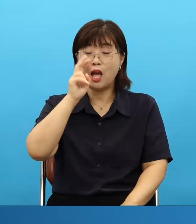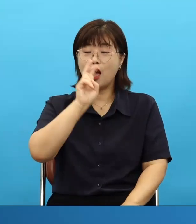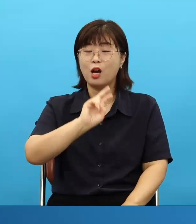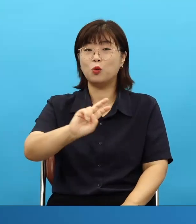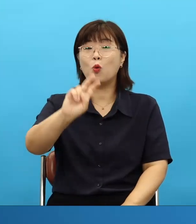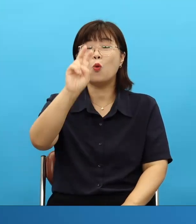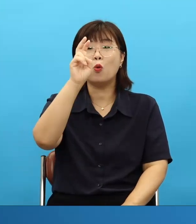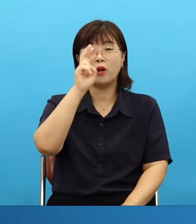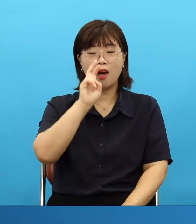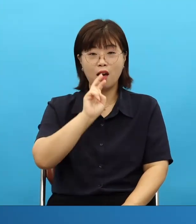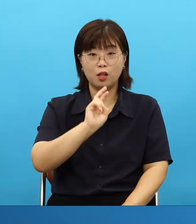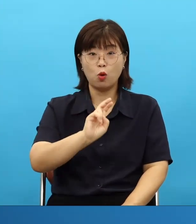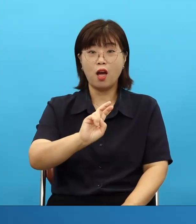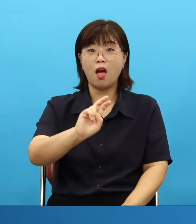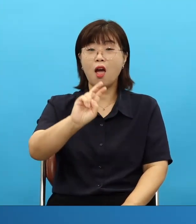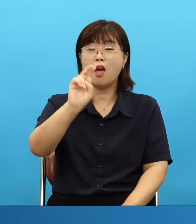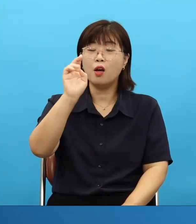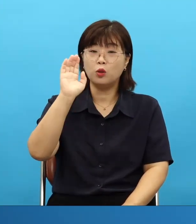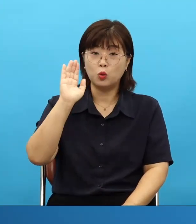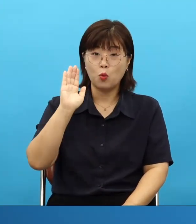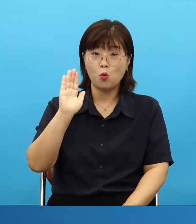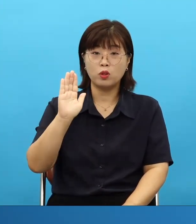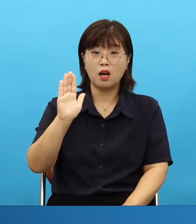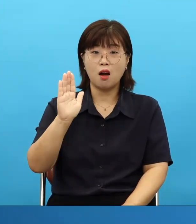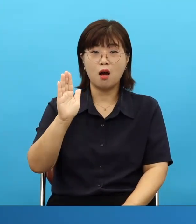말씀은 내 노래